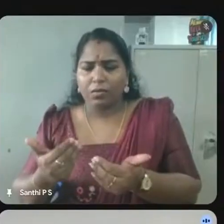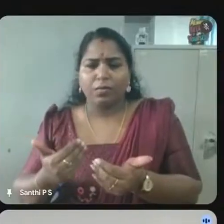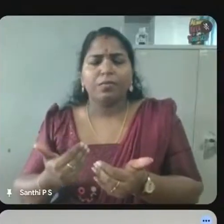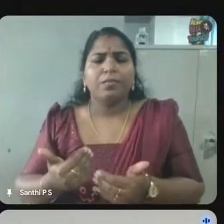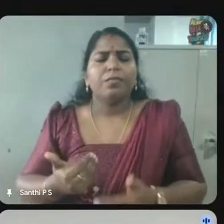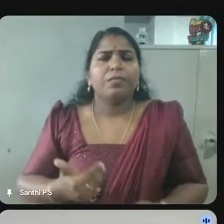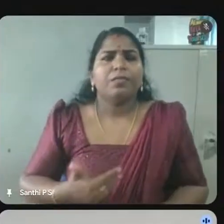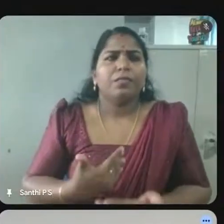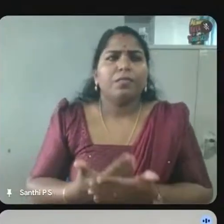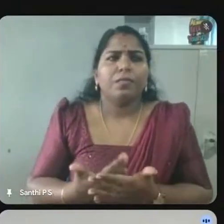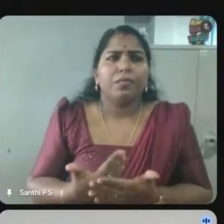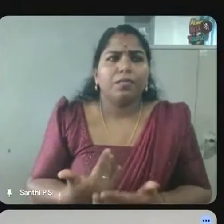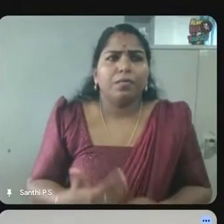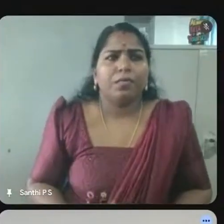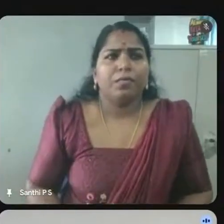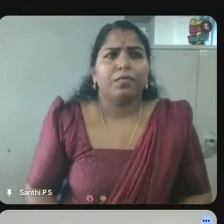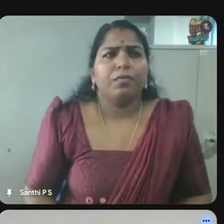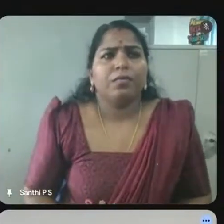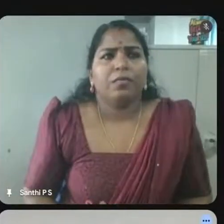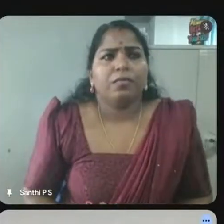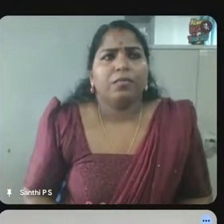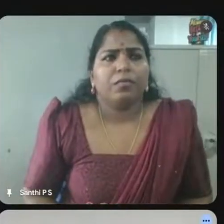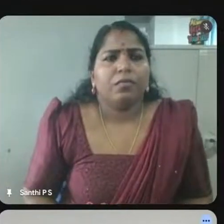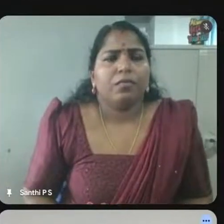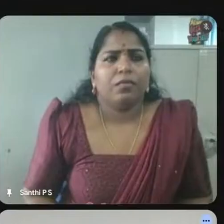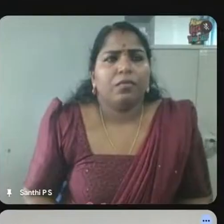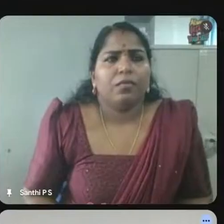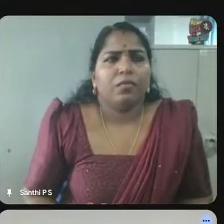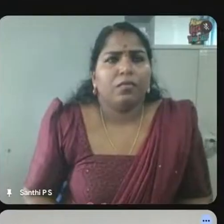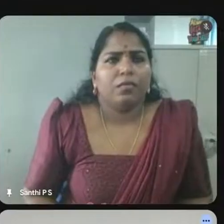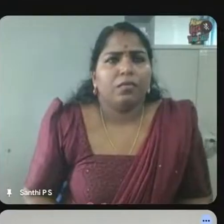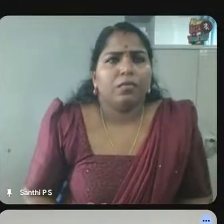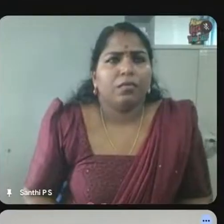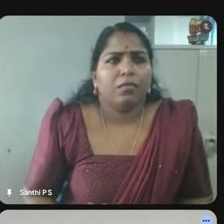ലിങ്ക് നോട്ട് ഓപ്പണിംഗ് ആണ് അവർ പറയുന്നത്.